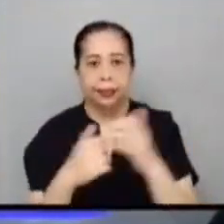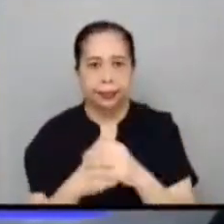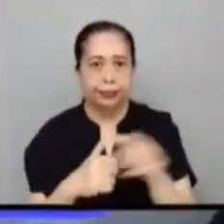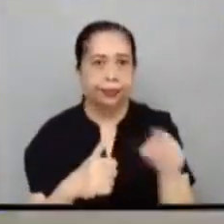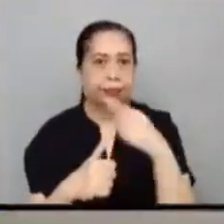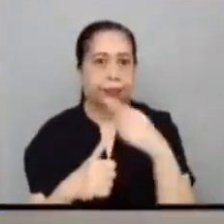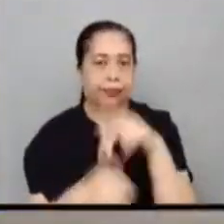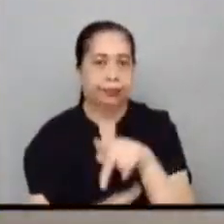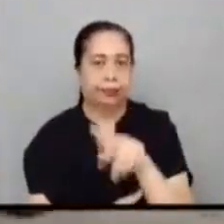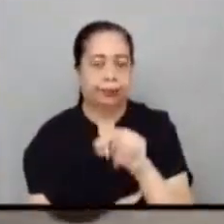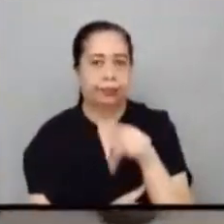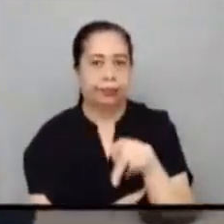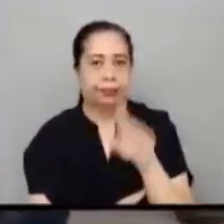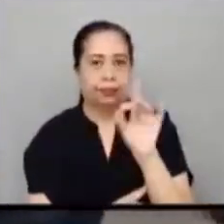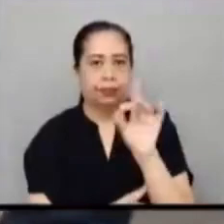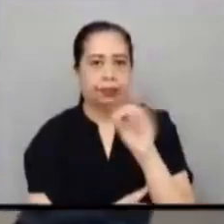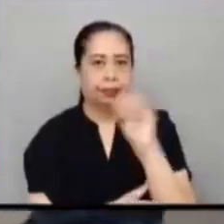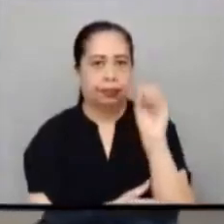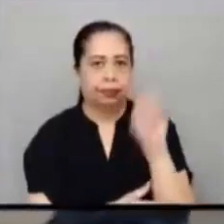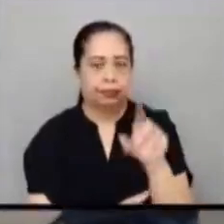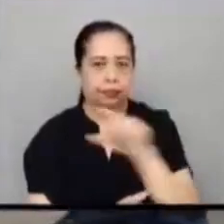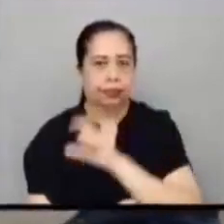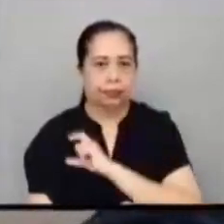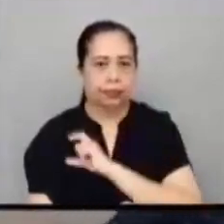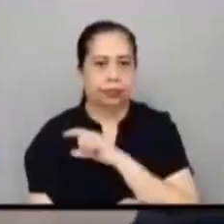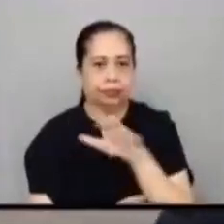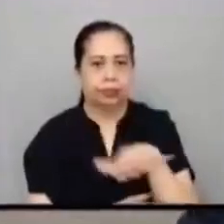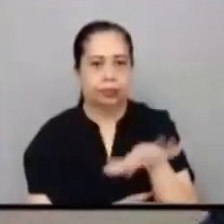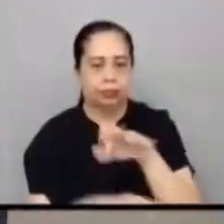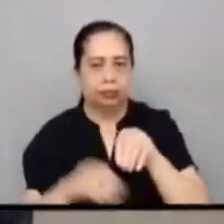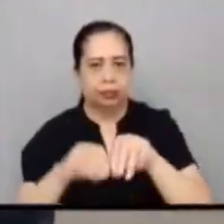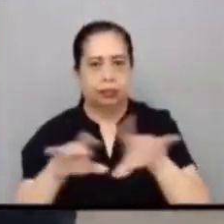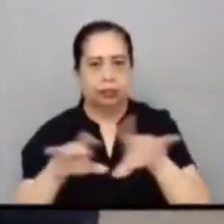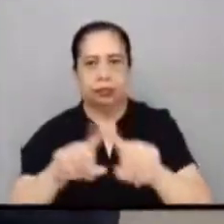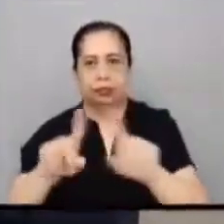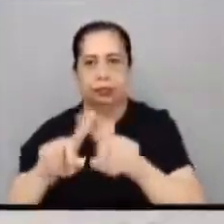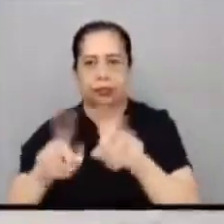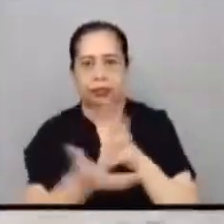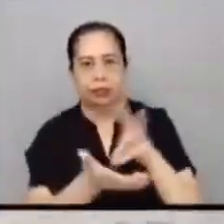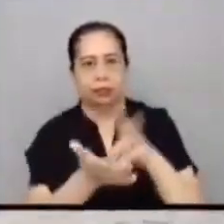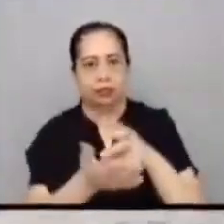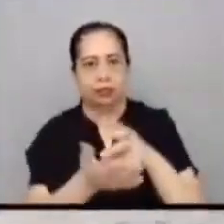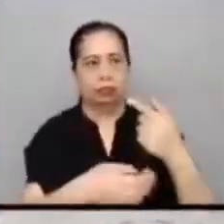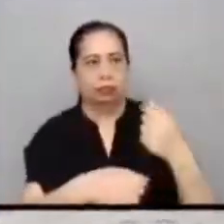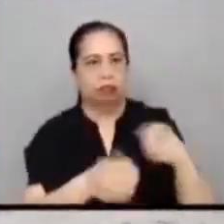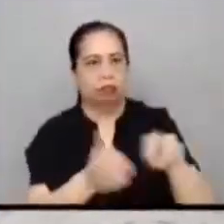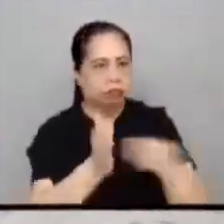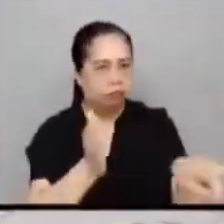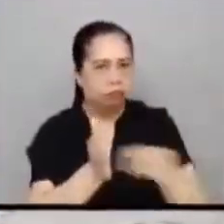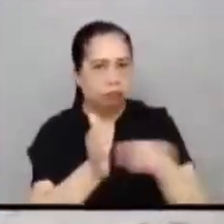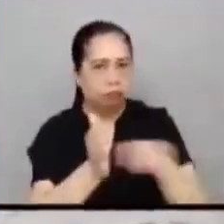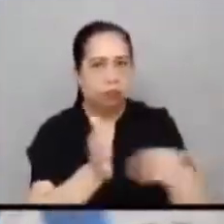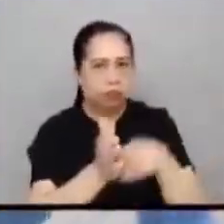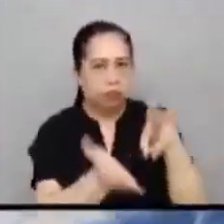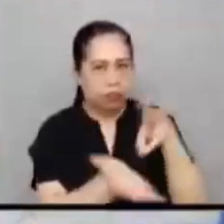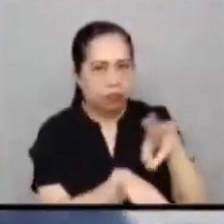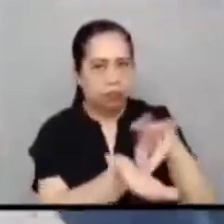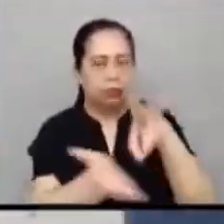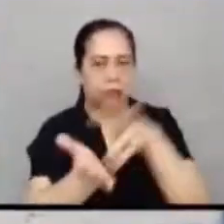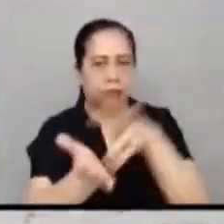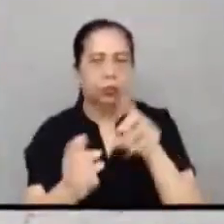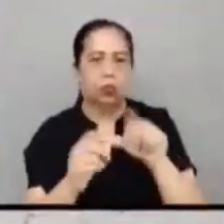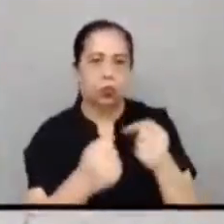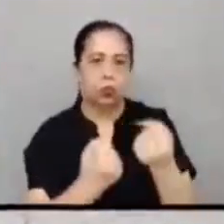PNP, 80% ng police force ang ipapakalat sa iba't ibang sasakayan at babaan para sa seguridad po ng mga